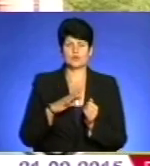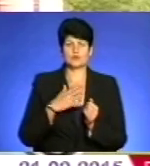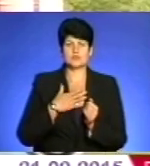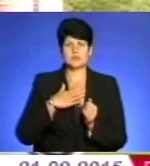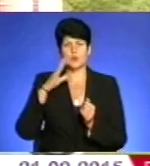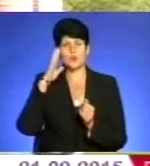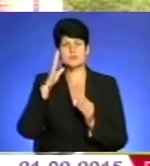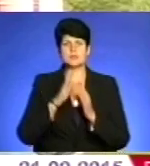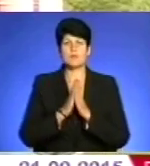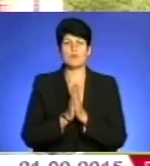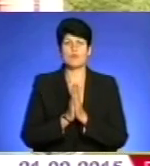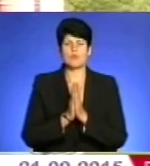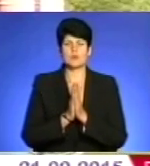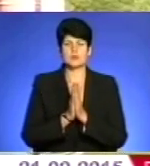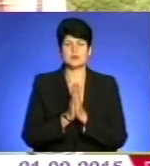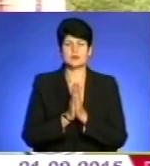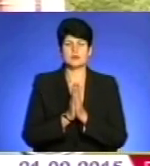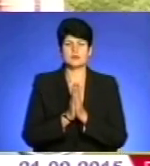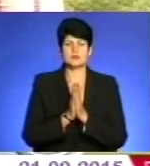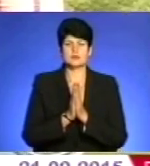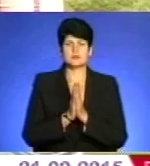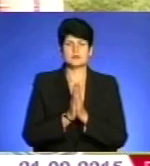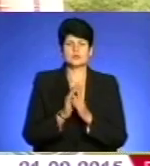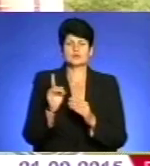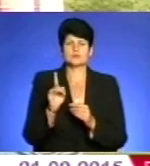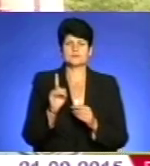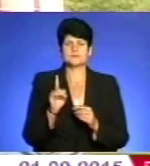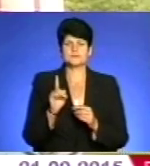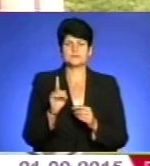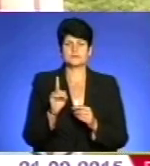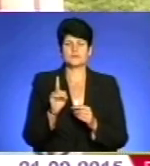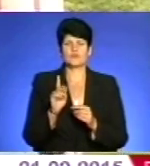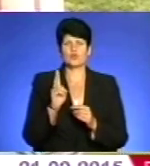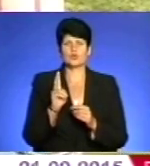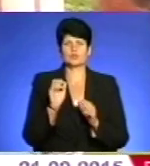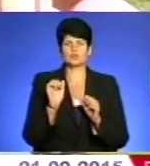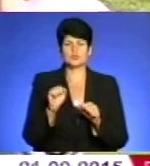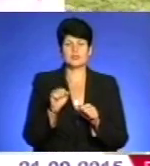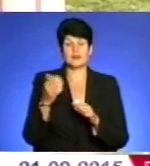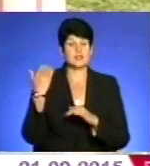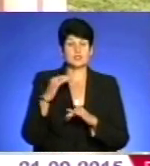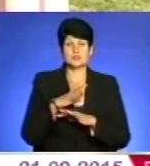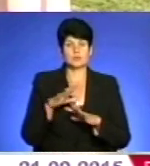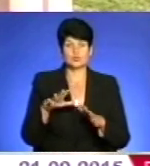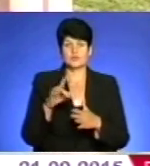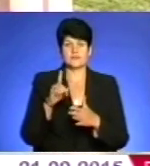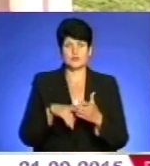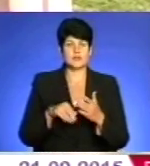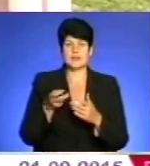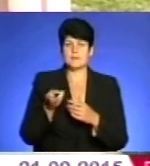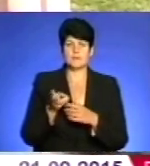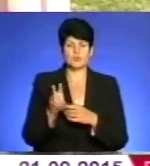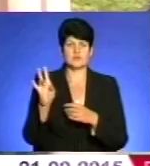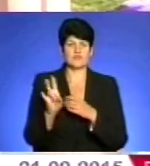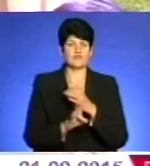молилися. Бувало, що і там. Колись, можливо, вони не були такі віруючі, настільки вони не ходили, там не були зацікавлені в